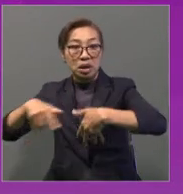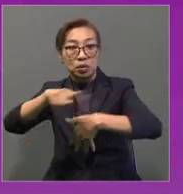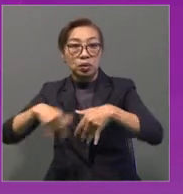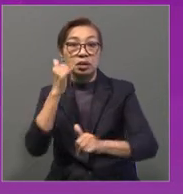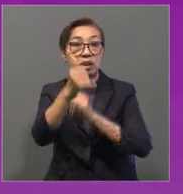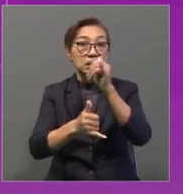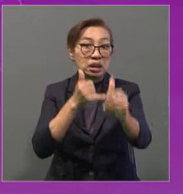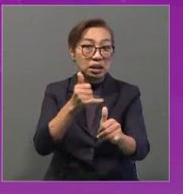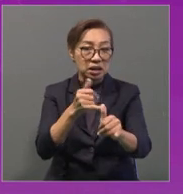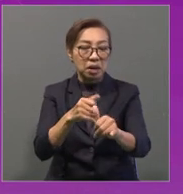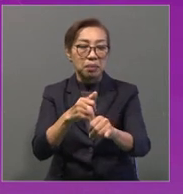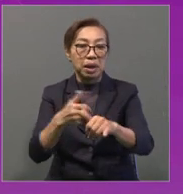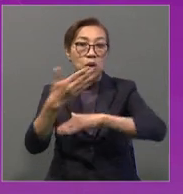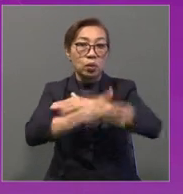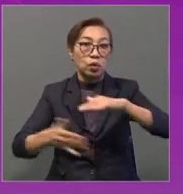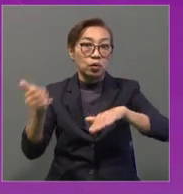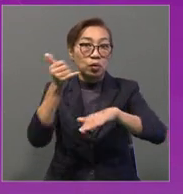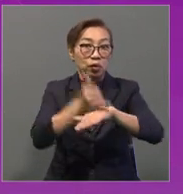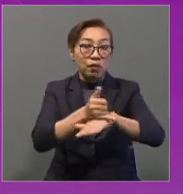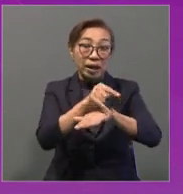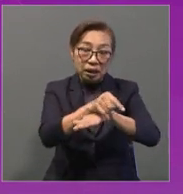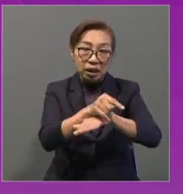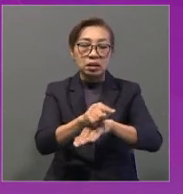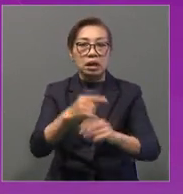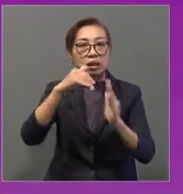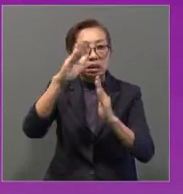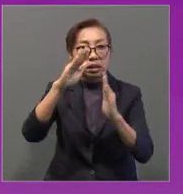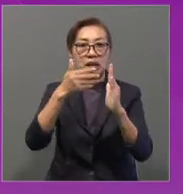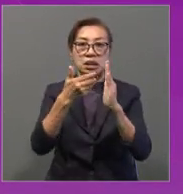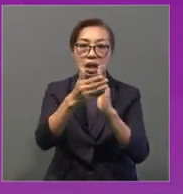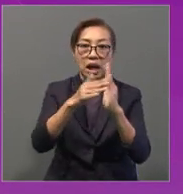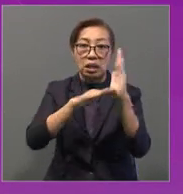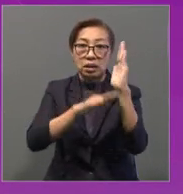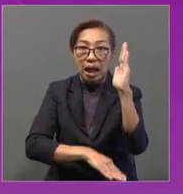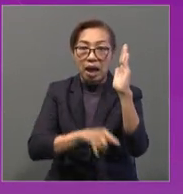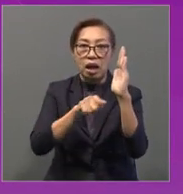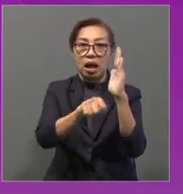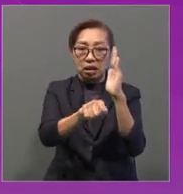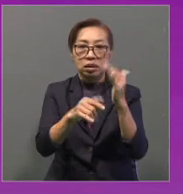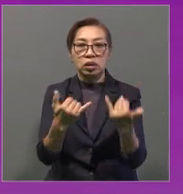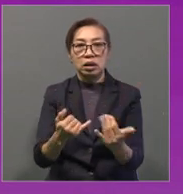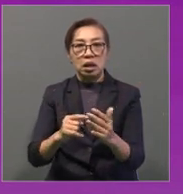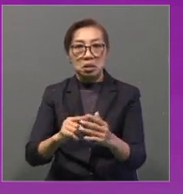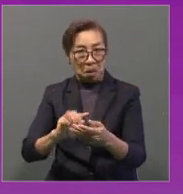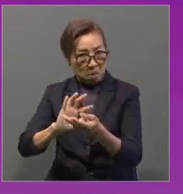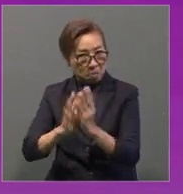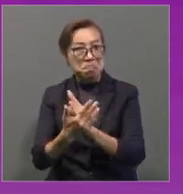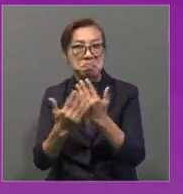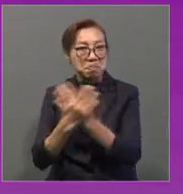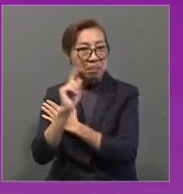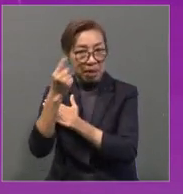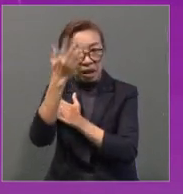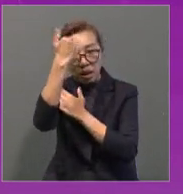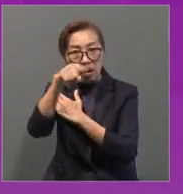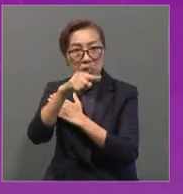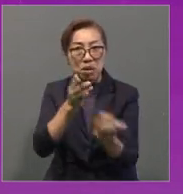ประชาชนที่จะใช้บริการนะคะสำหรับขบวนรถไฟทางไกลทั้งสายเหนืออีสานใต้จะมีการปรับเปลี่ยนทั้งต้นทางแล้วก็ปลายทางทั้งหมด